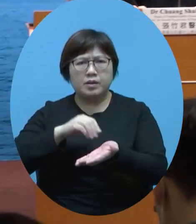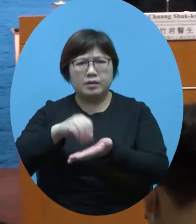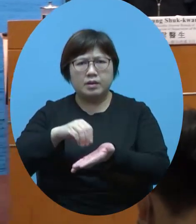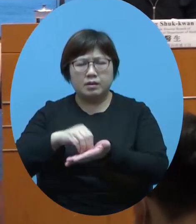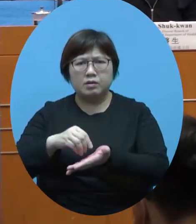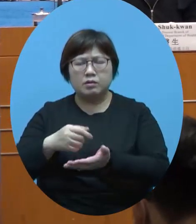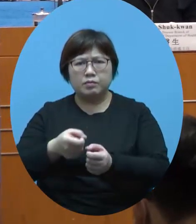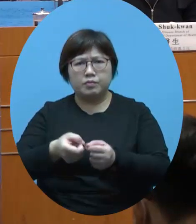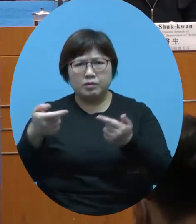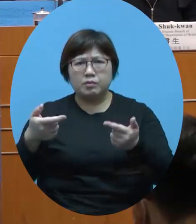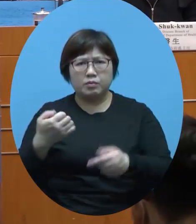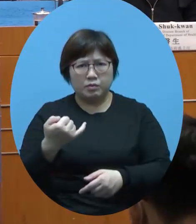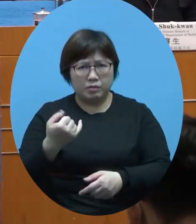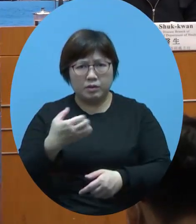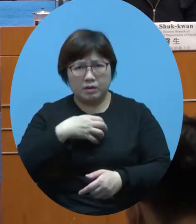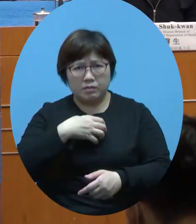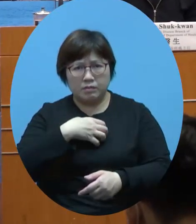曬。